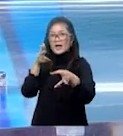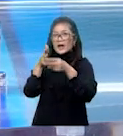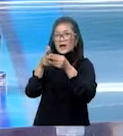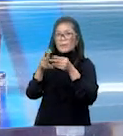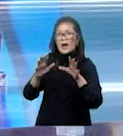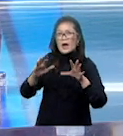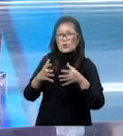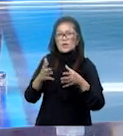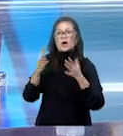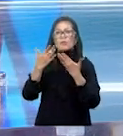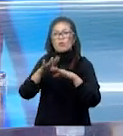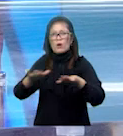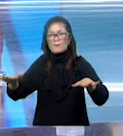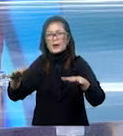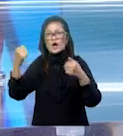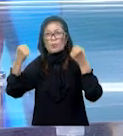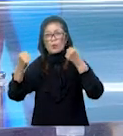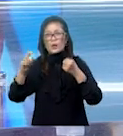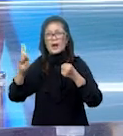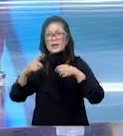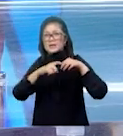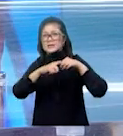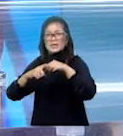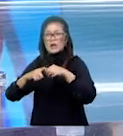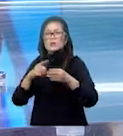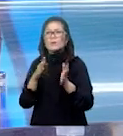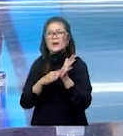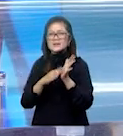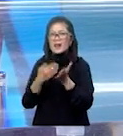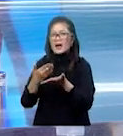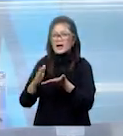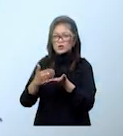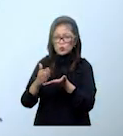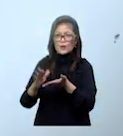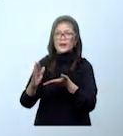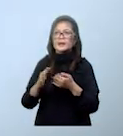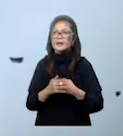anggota akan mengamankan mobil yang diduga tersangkut masalah angsuran.